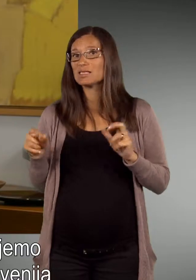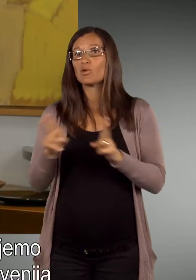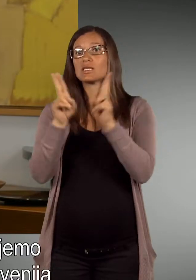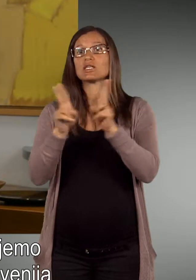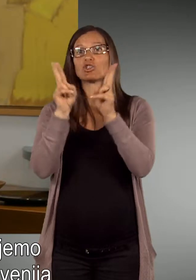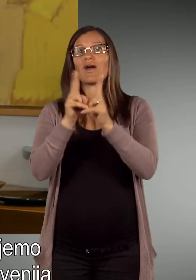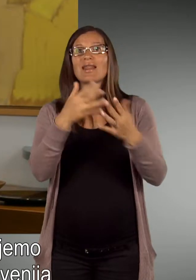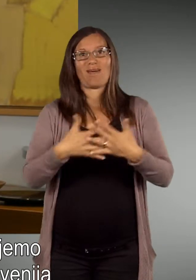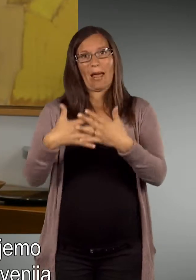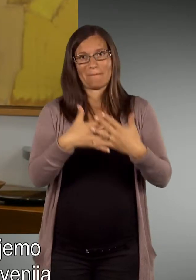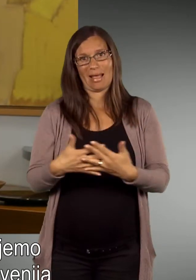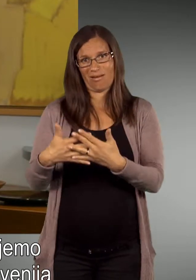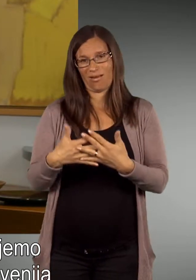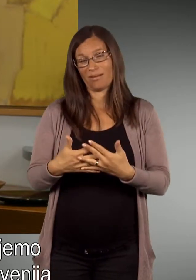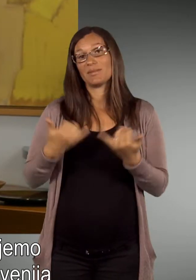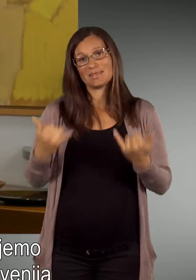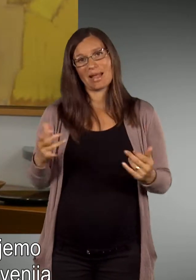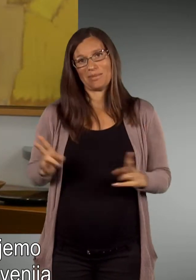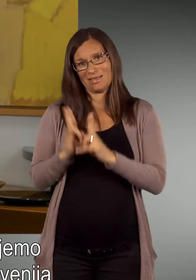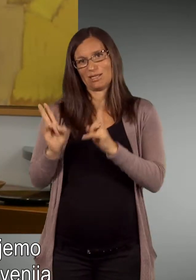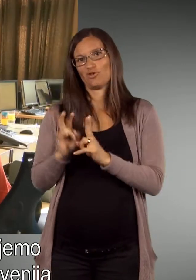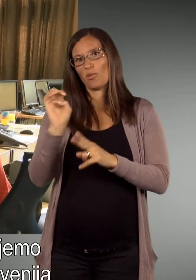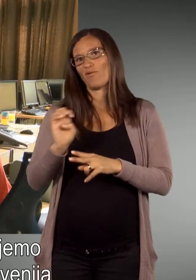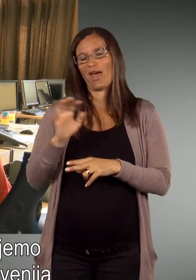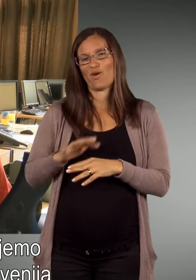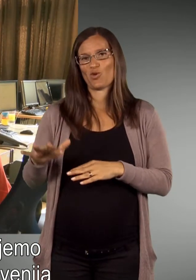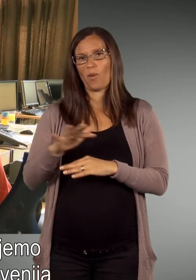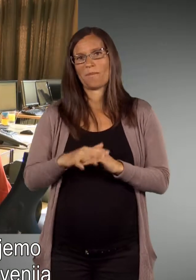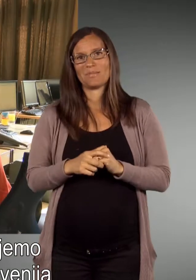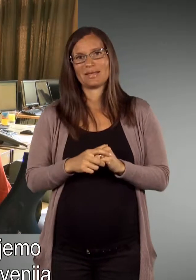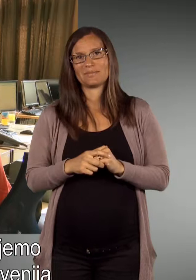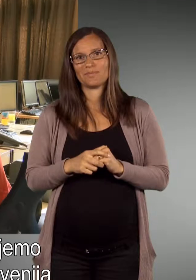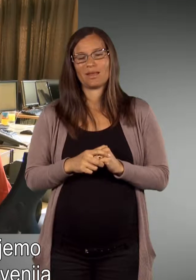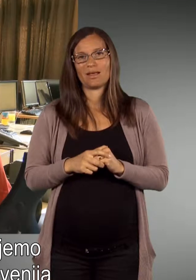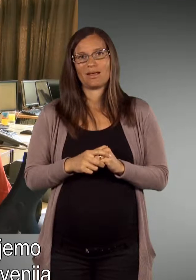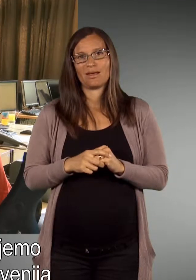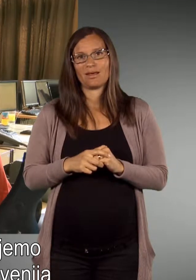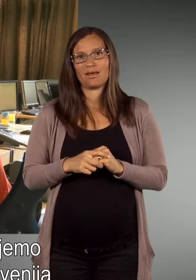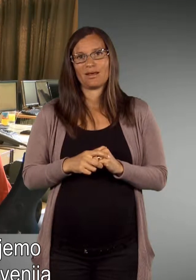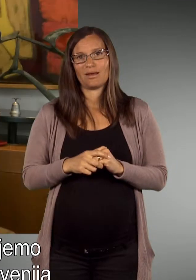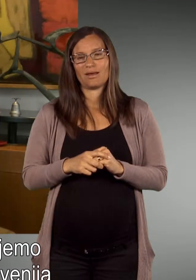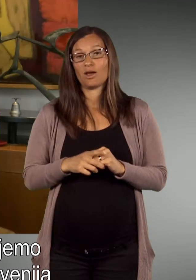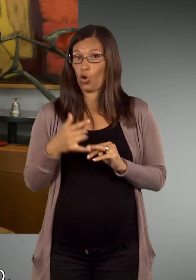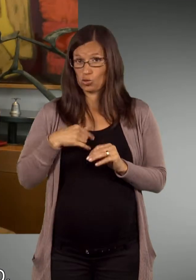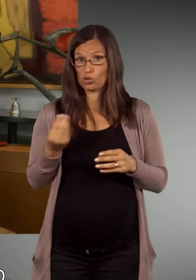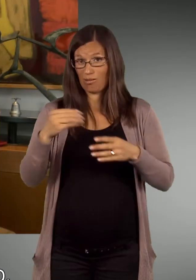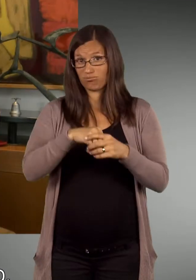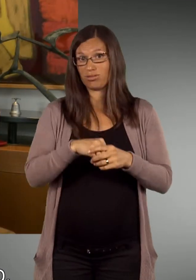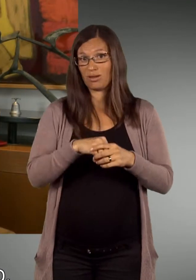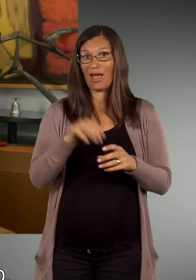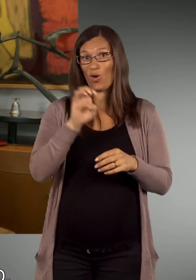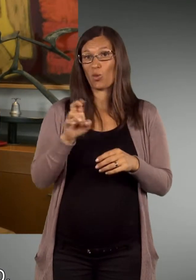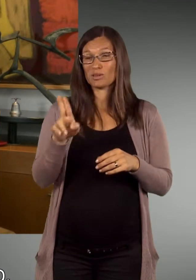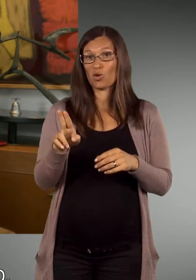Ameriki. Danes se srečujemo v Evropi. Ko smo se kot Slovenija priključili Evropski uniji, se je